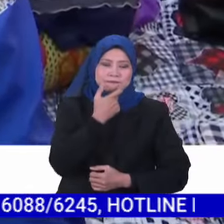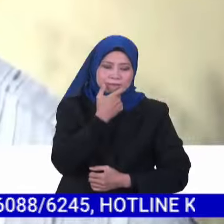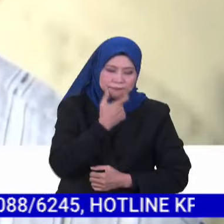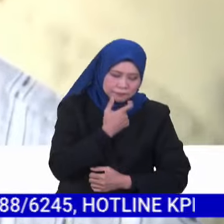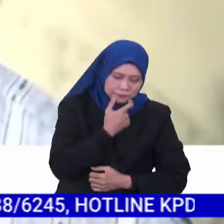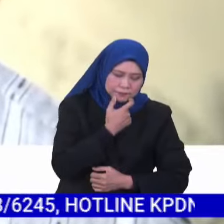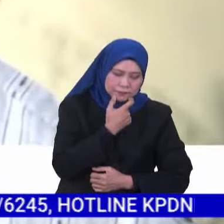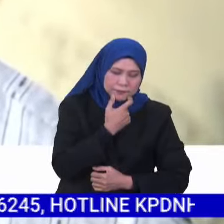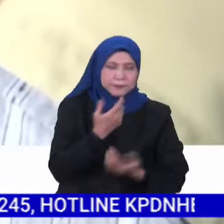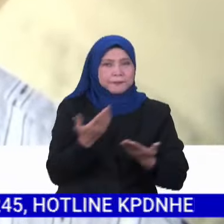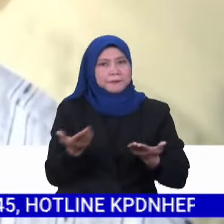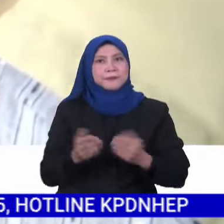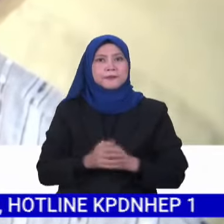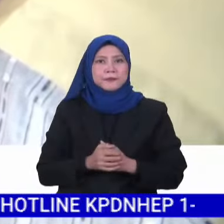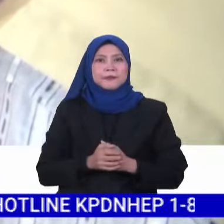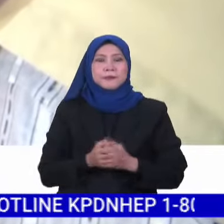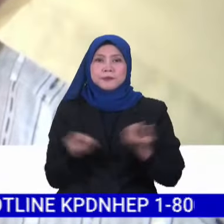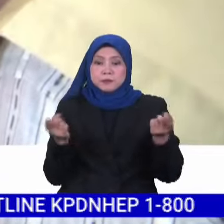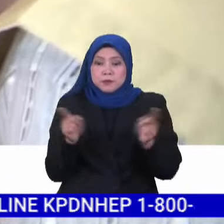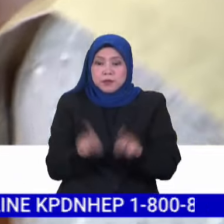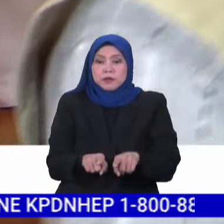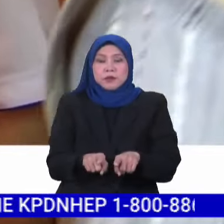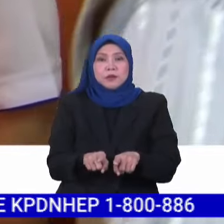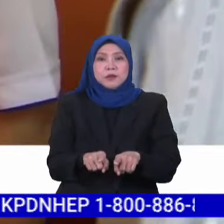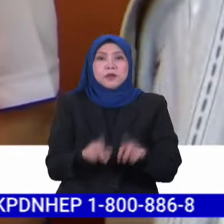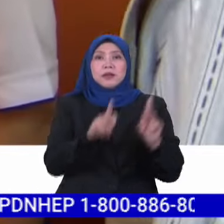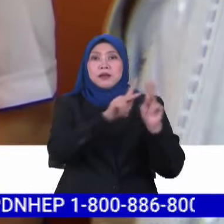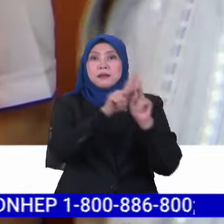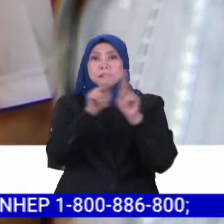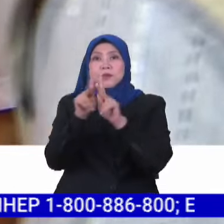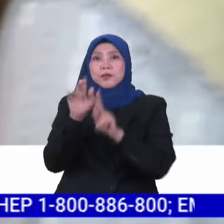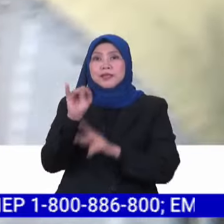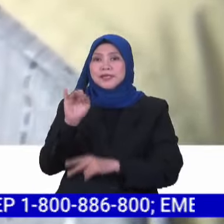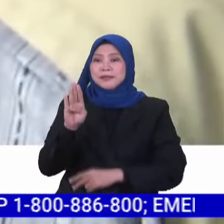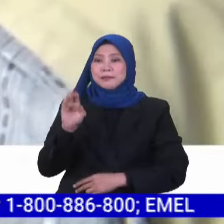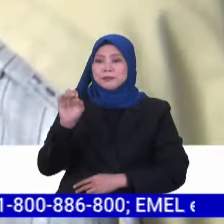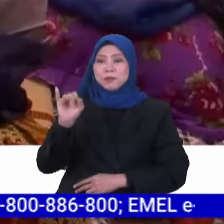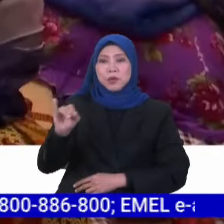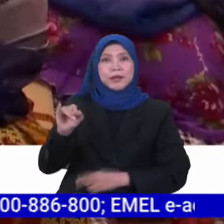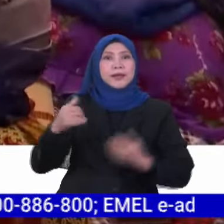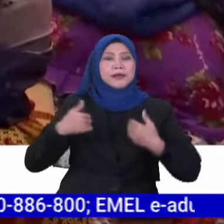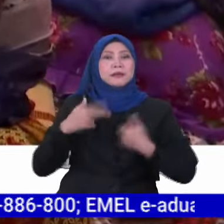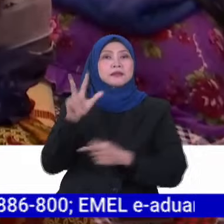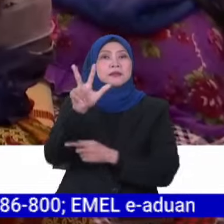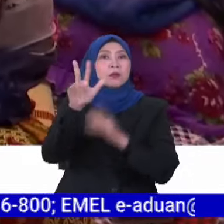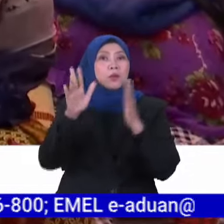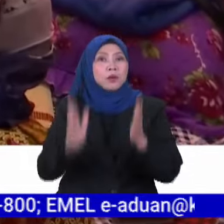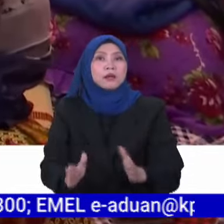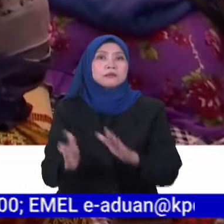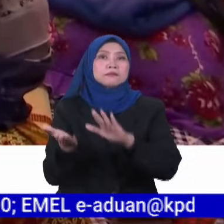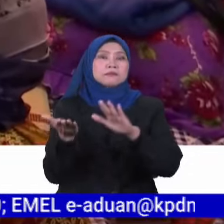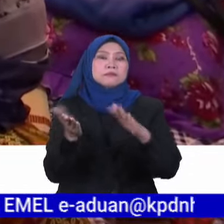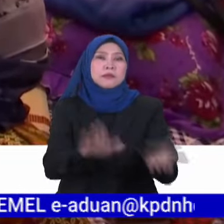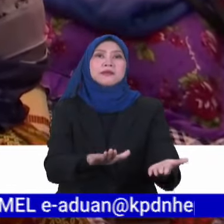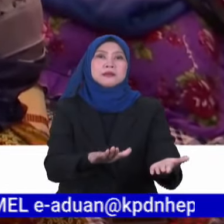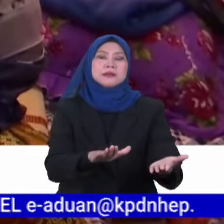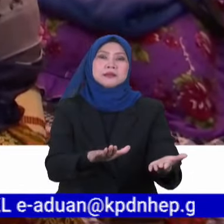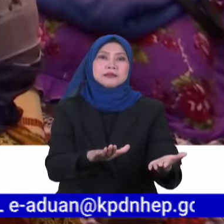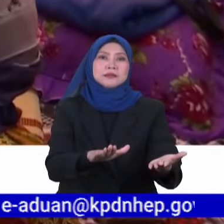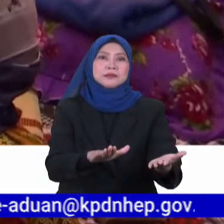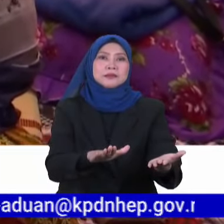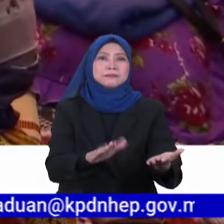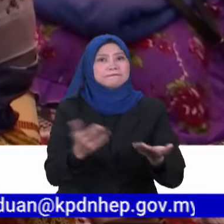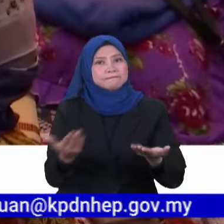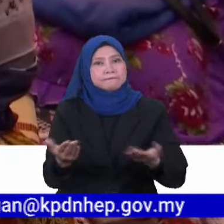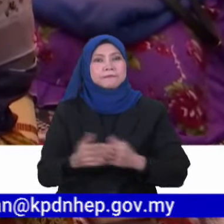karena dalam bencana yang melanda di kampung Ibu ini ada tiga Manse kehilangan nyawa